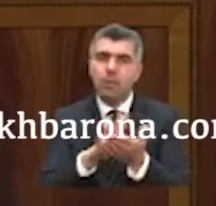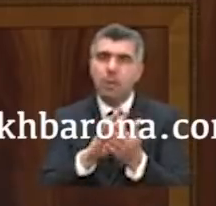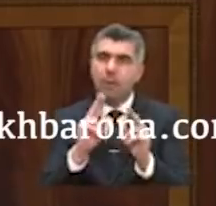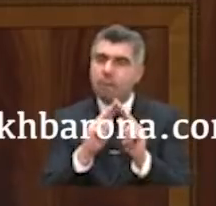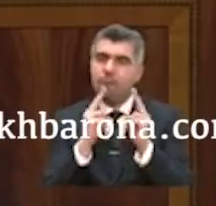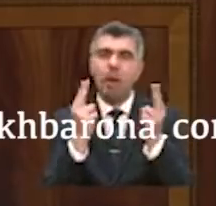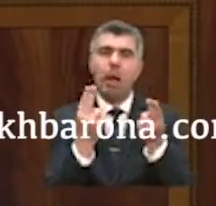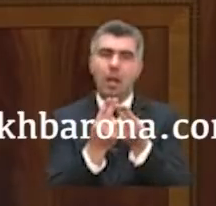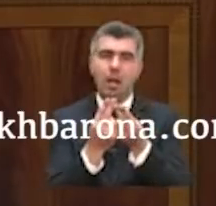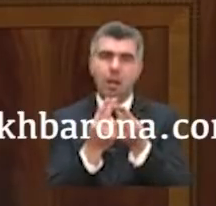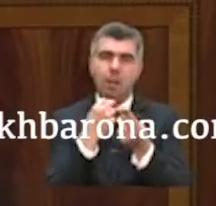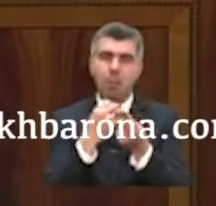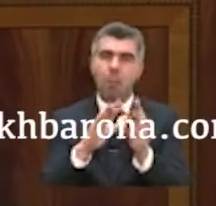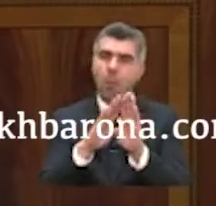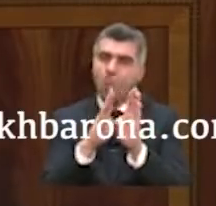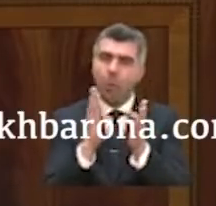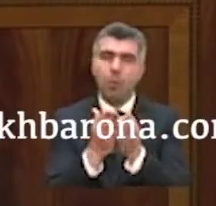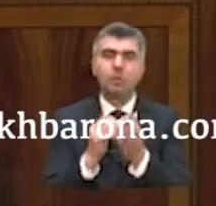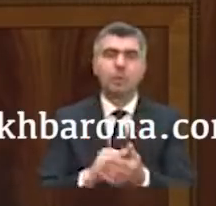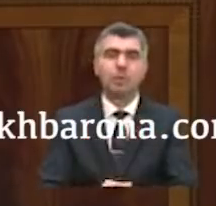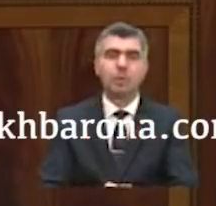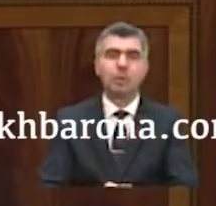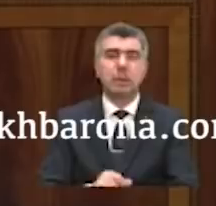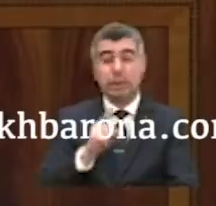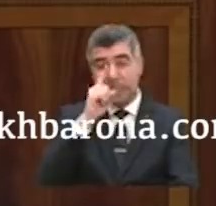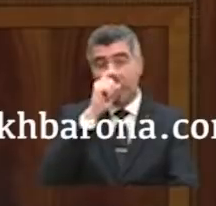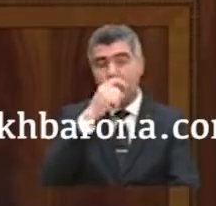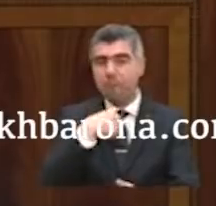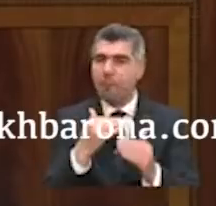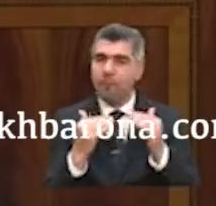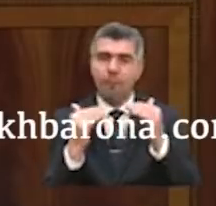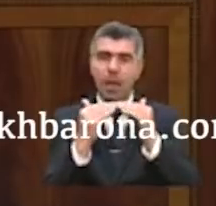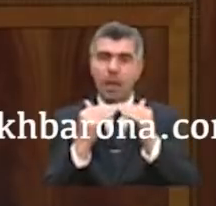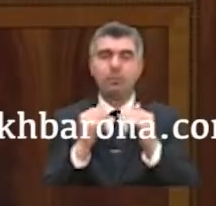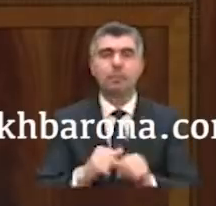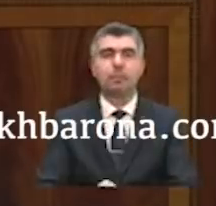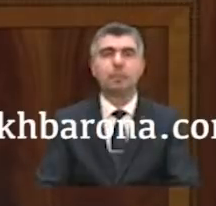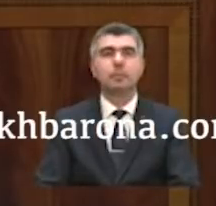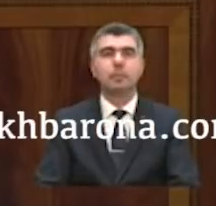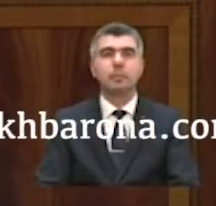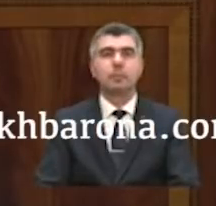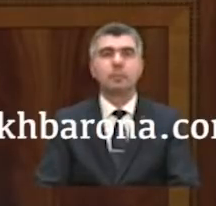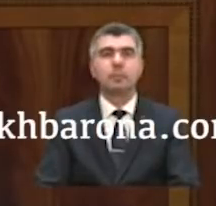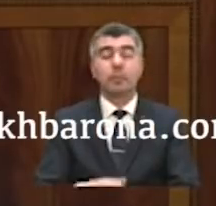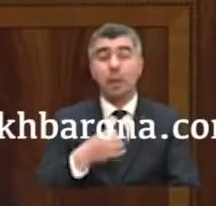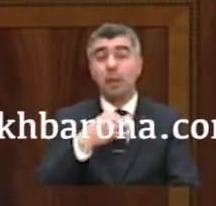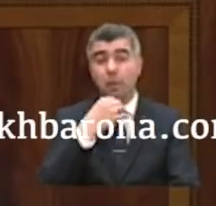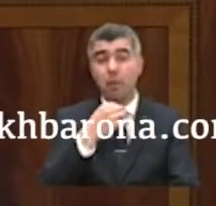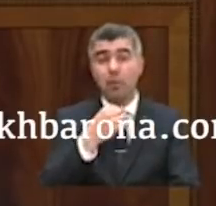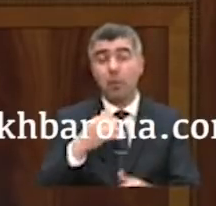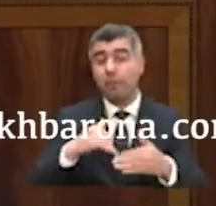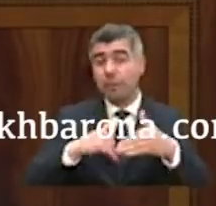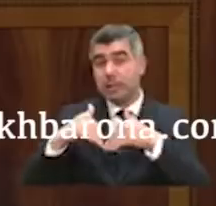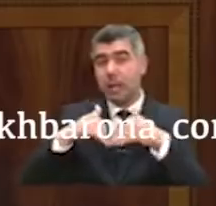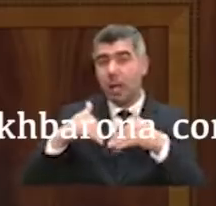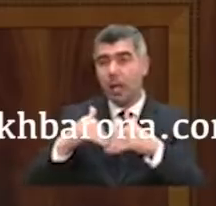جامي في باش يتلقى هذا الشيء كله اومام طون، زعما هذا الشيء متفقين عليه. اللي كيقول في الزنقه